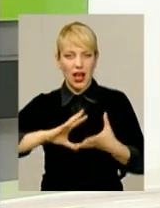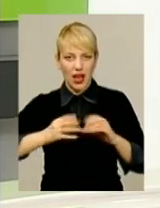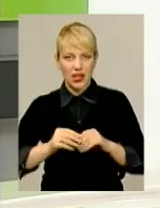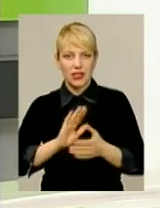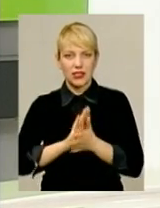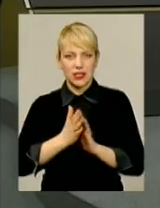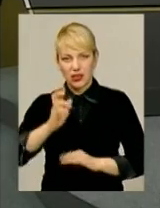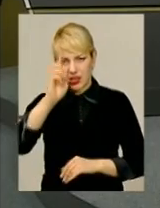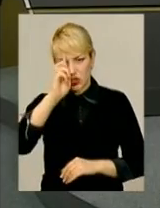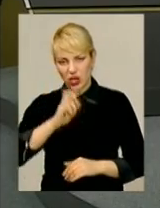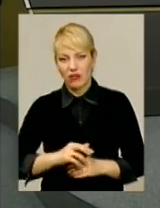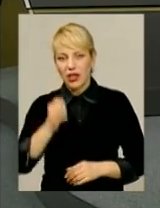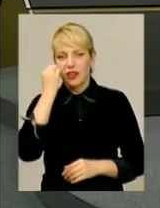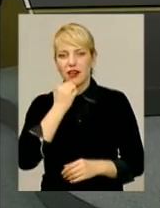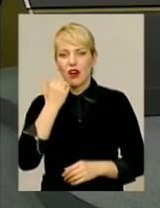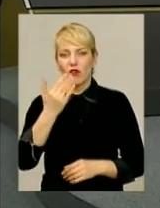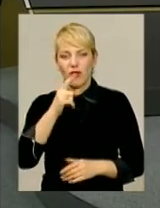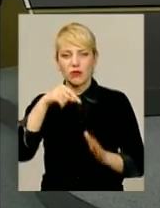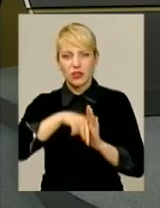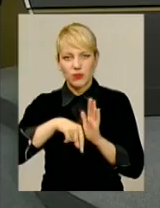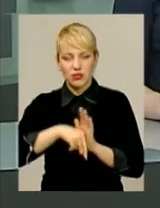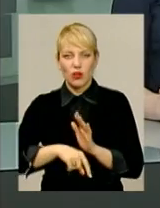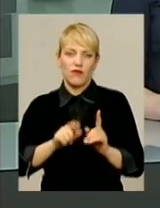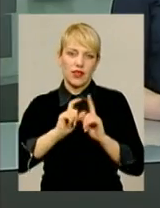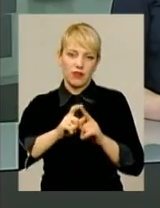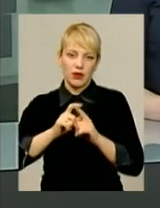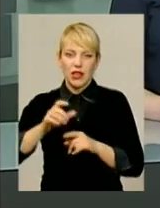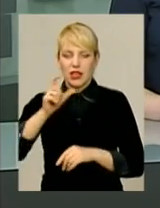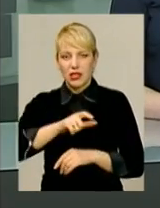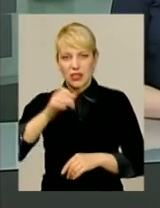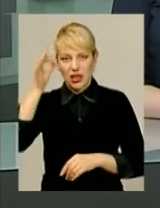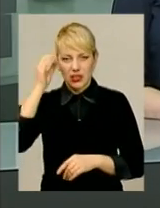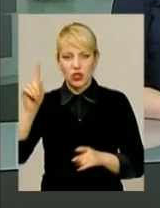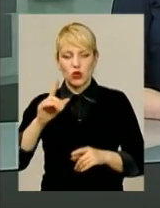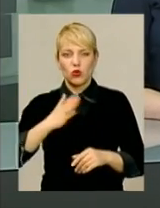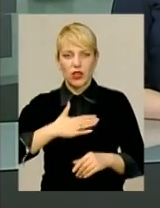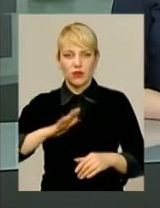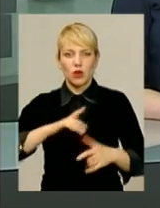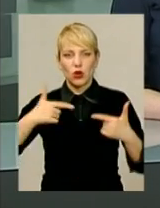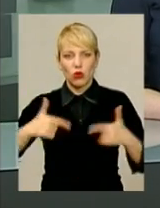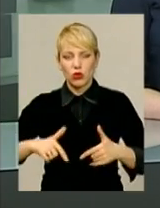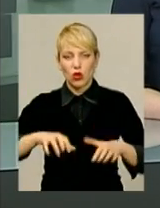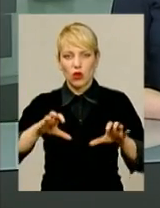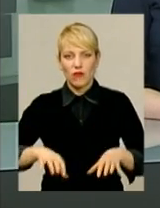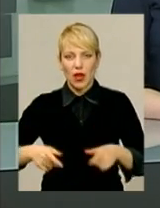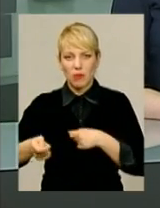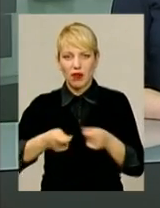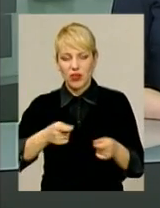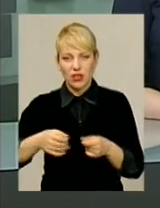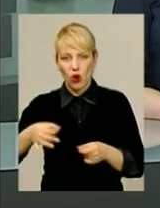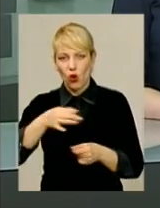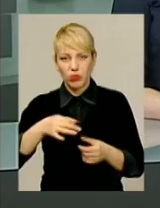державі. Я дякую вам за змістовні відповіді. Телеглядачам нагадаю, сьогодні у нас в гостях був голова правління обласного